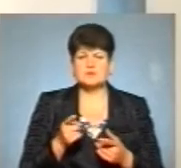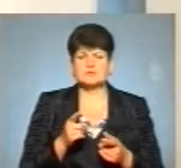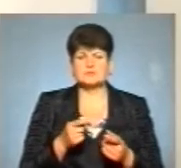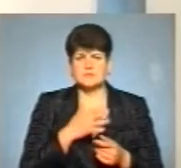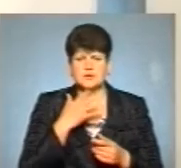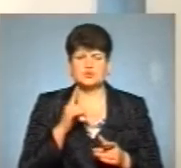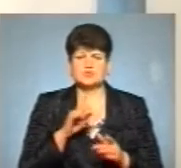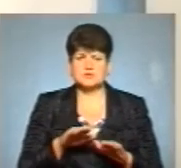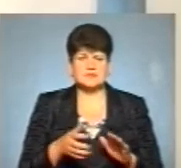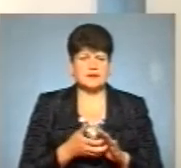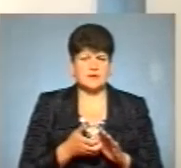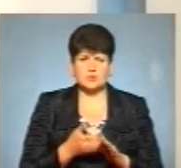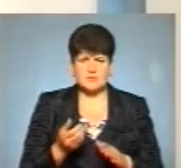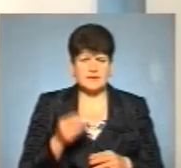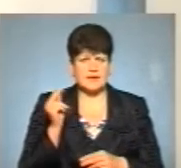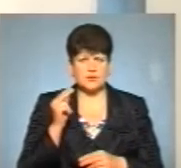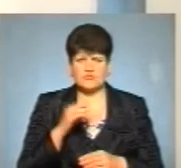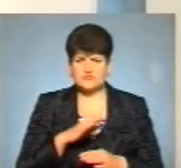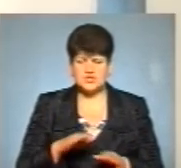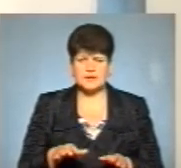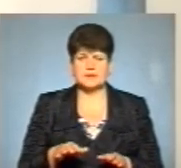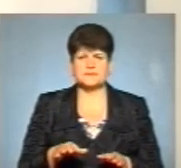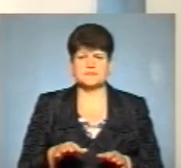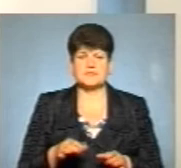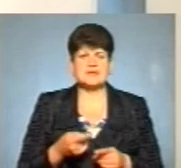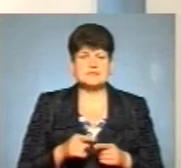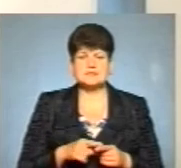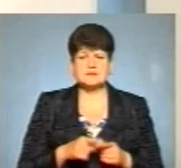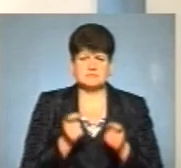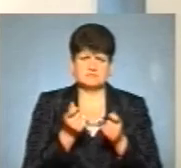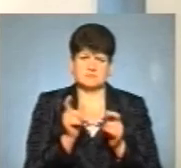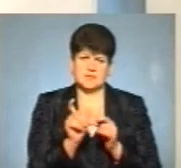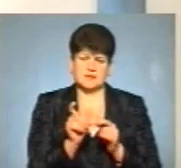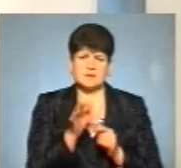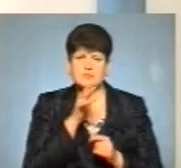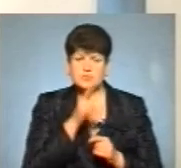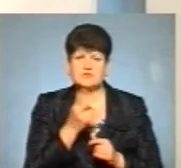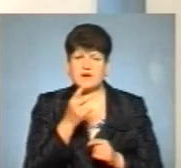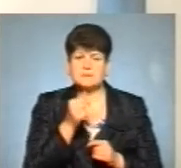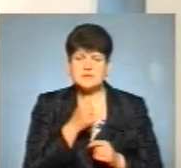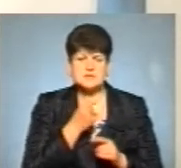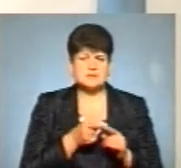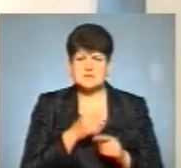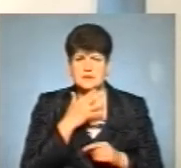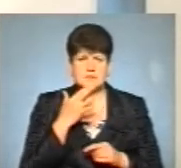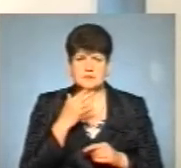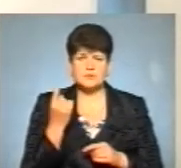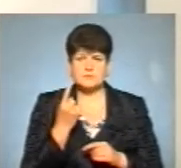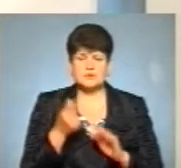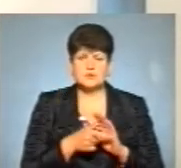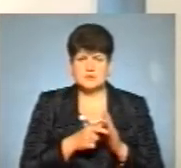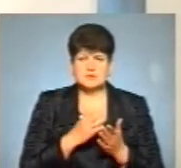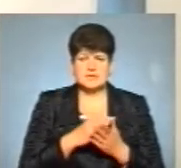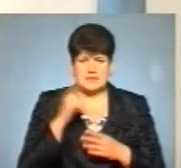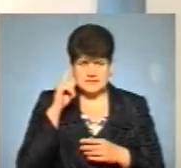не добрали, дечого діти не довчили. Це невеликий проміжок часу, 2 місяці, це не так багато, адже з 1-го класу є знання